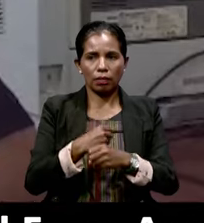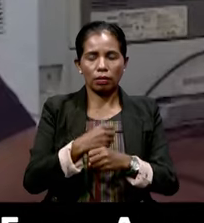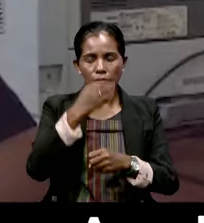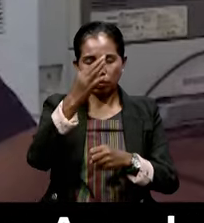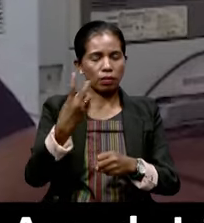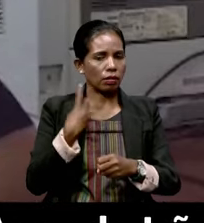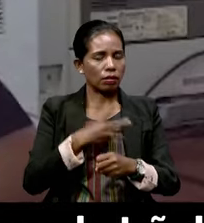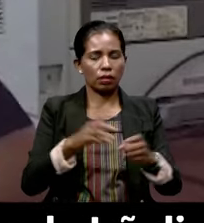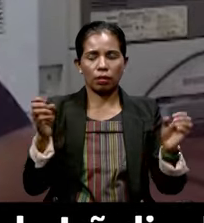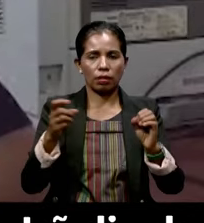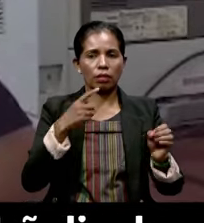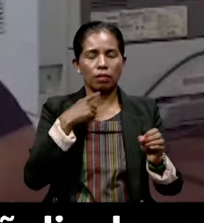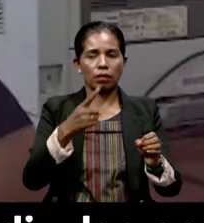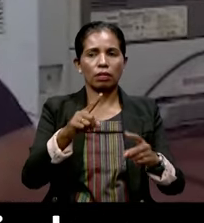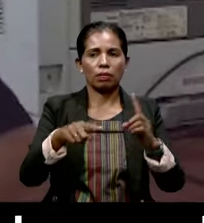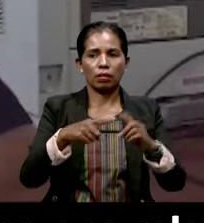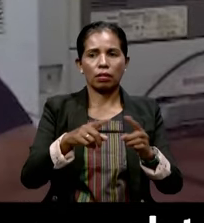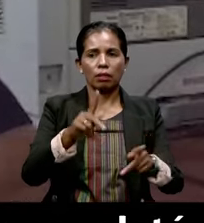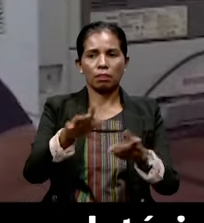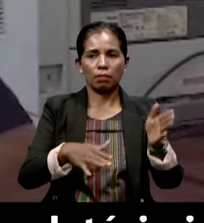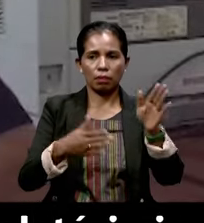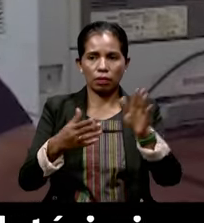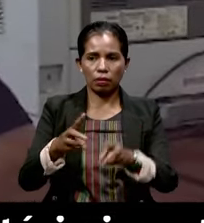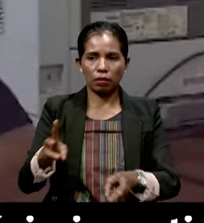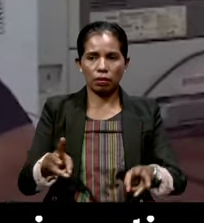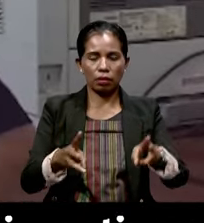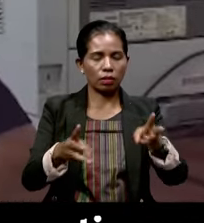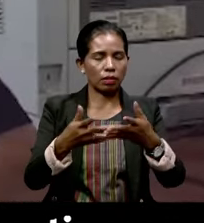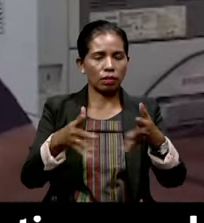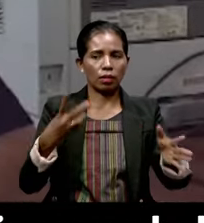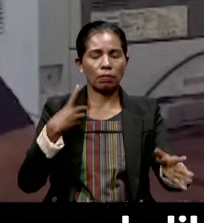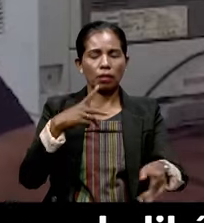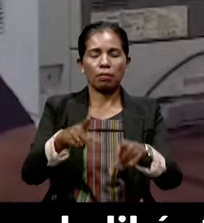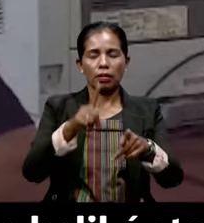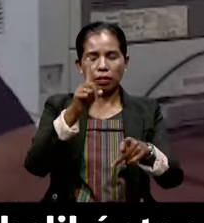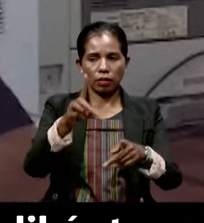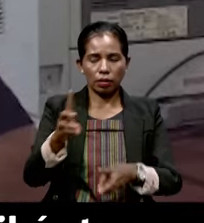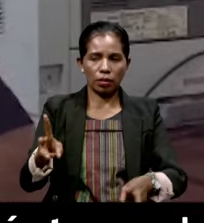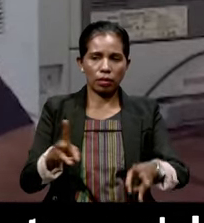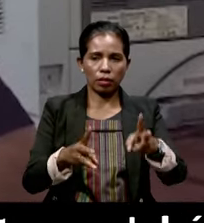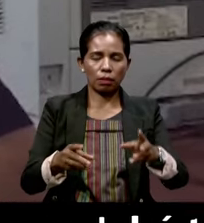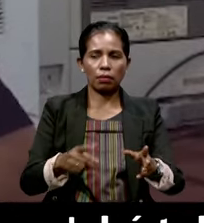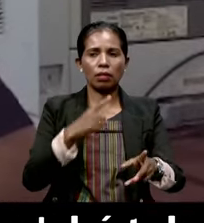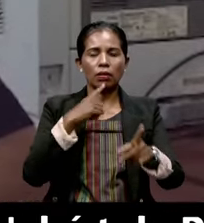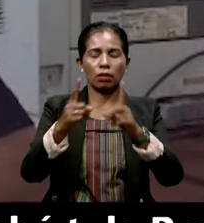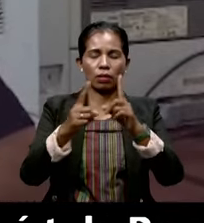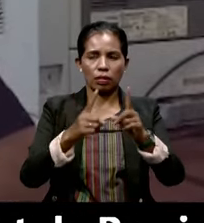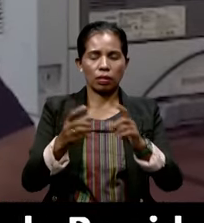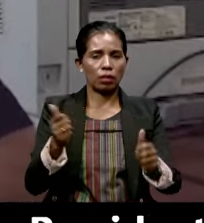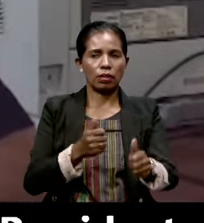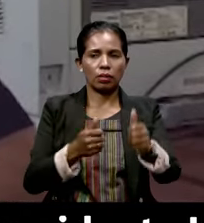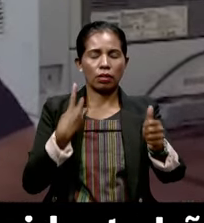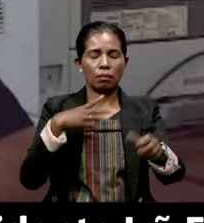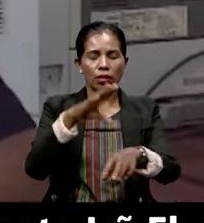kita lah tolera. Wah hira mati rumah mai karek istirahat tim fui, siam hetan yang mira makai hiralan ami fua visionnya la kumpri, ami atua